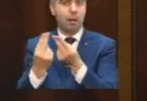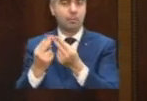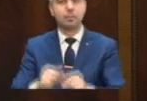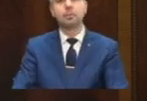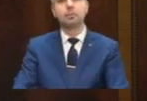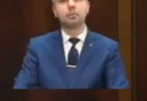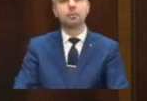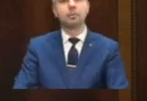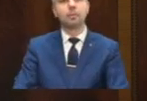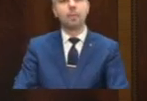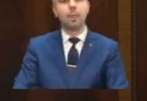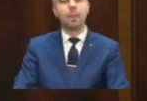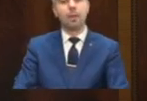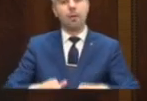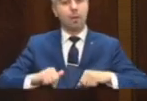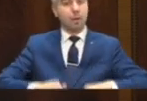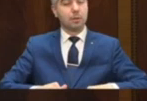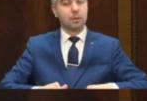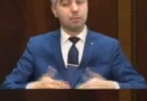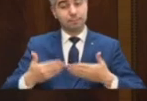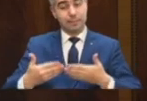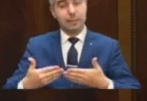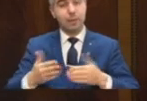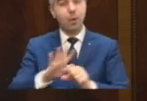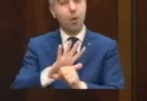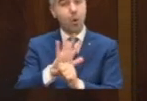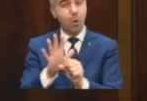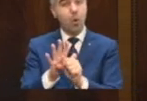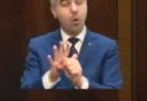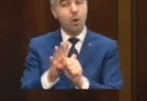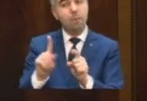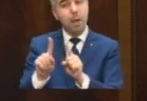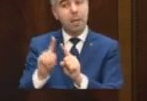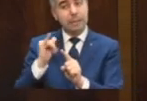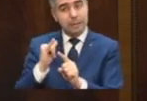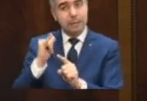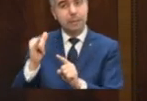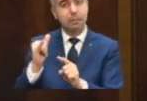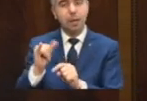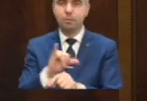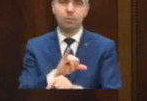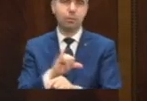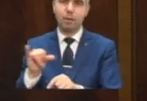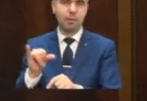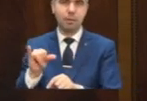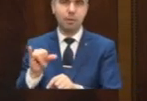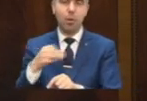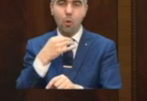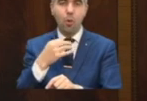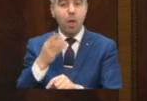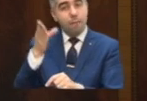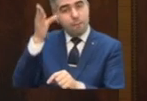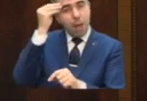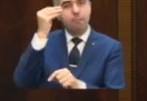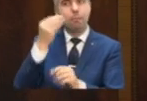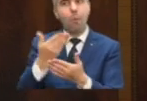الوزير، إن هذه الجائحة هي ظرف استثنائي صادفنا في الطريق، فكما هو محنة فيمكن أن يكون